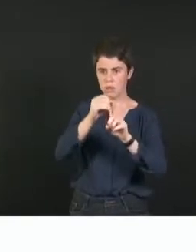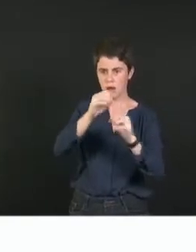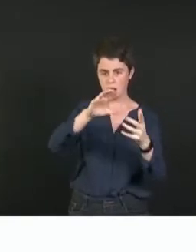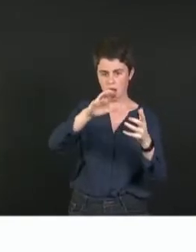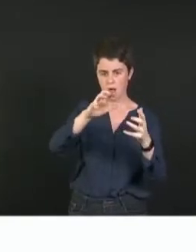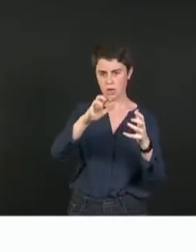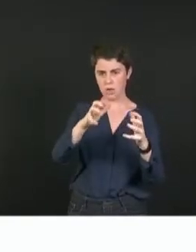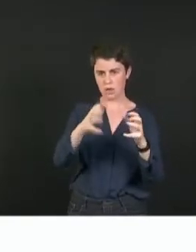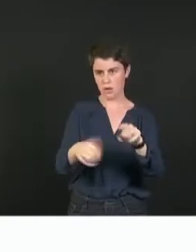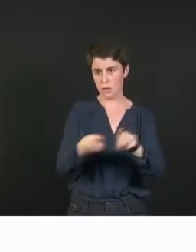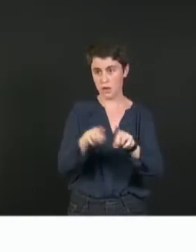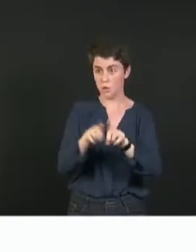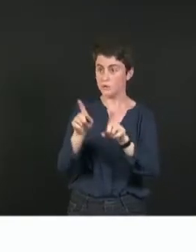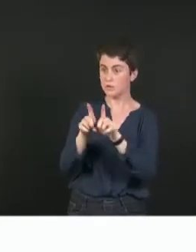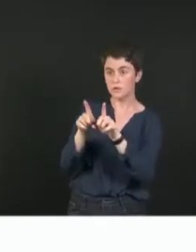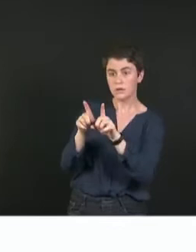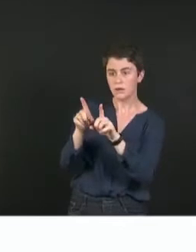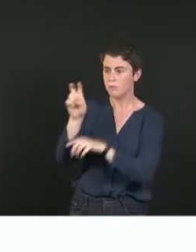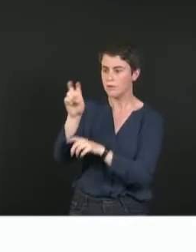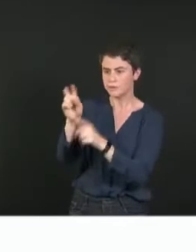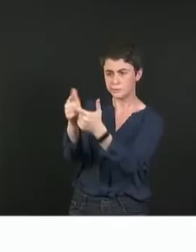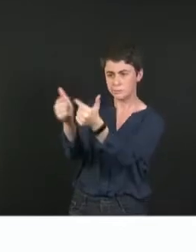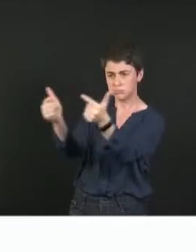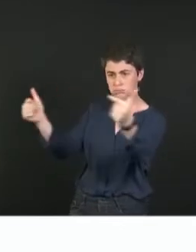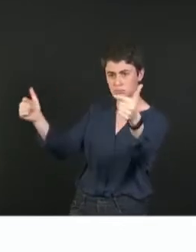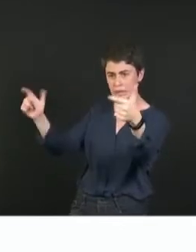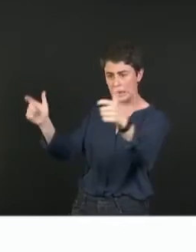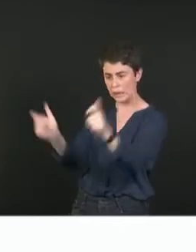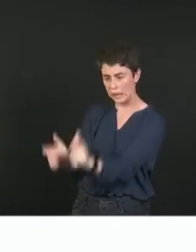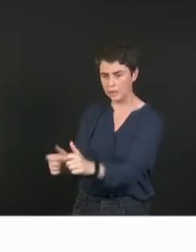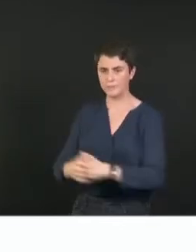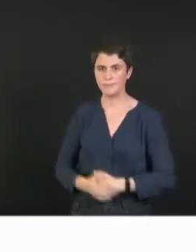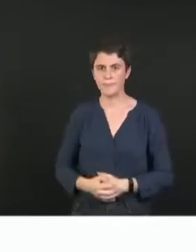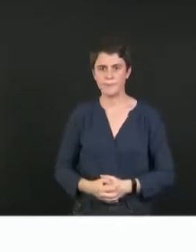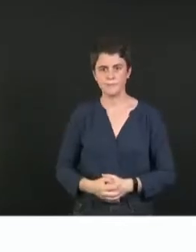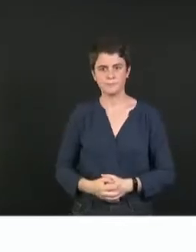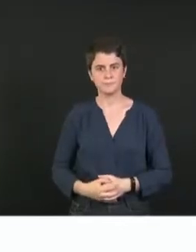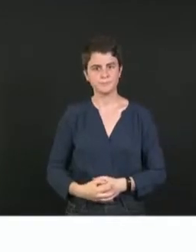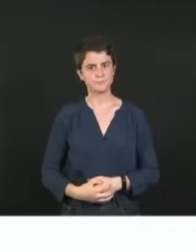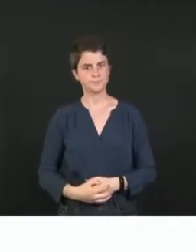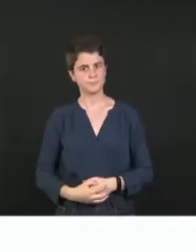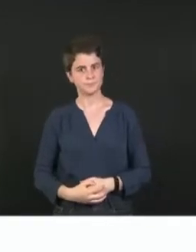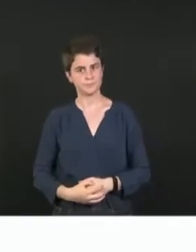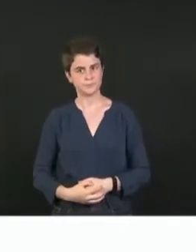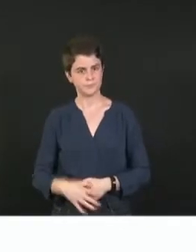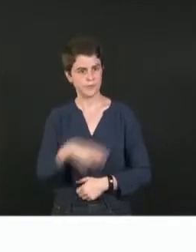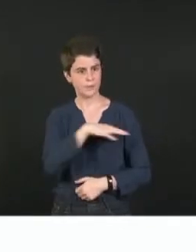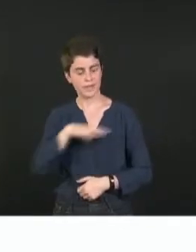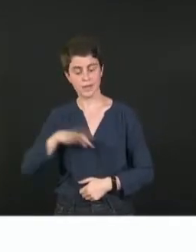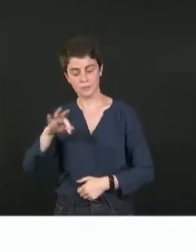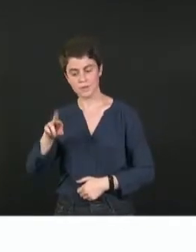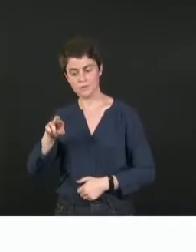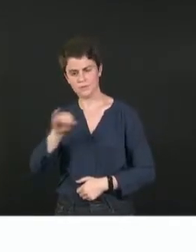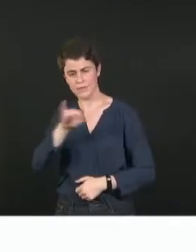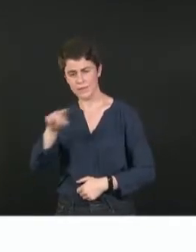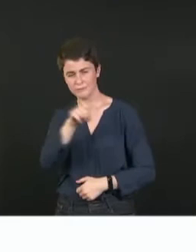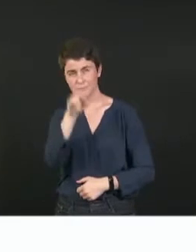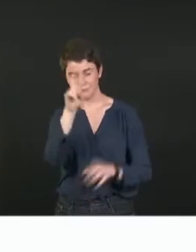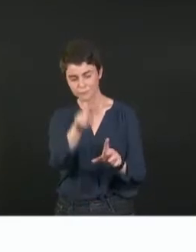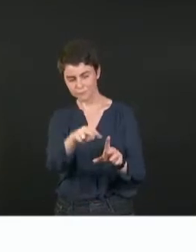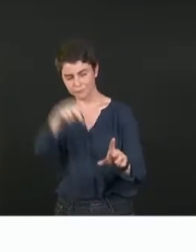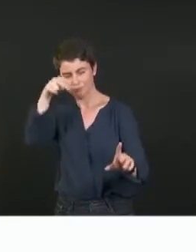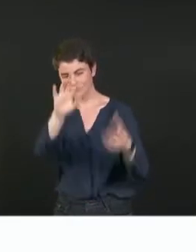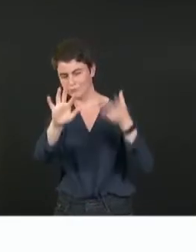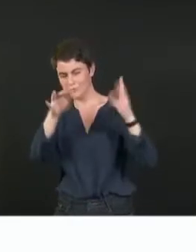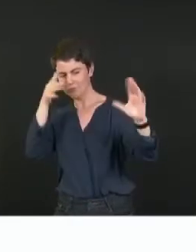biodiversité. Merci. Laure Ferrier, vous avez une approche, vous, qui est plus forestière, mais tout de même. Bonjour à tous.